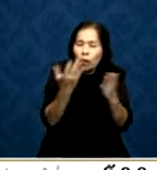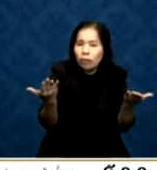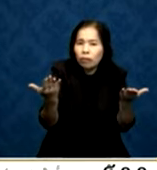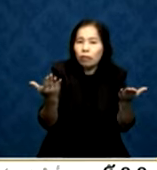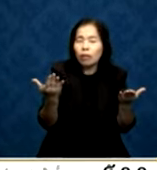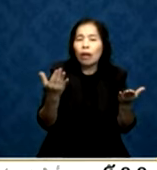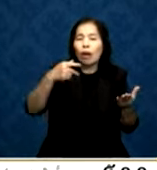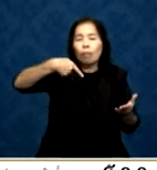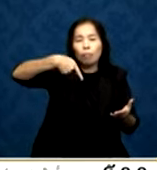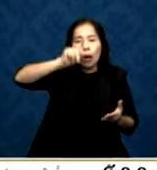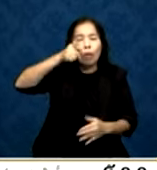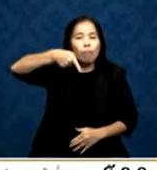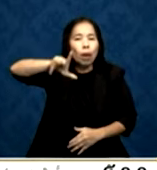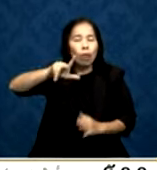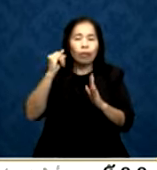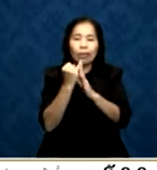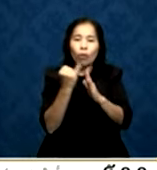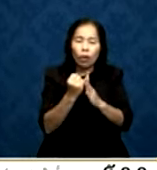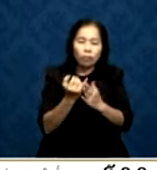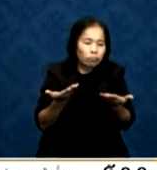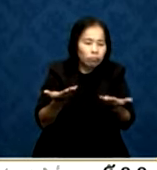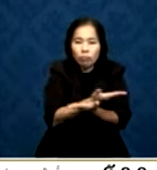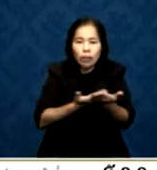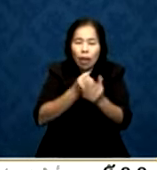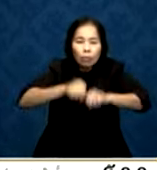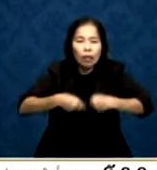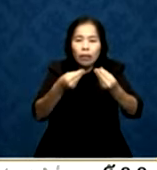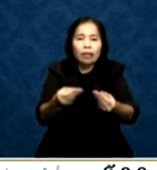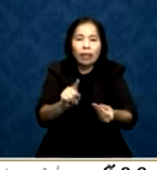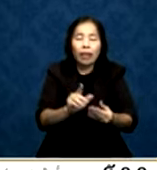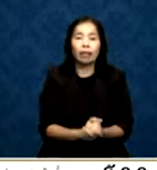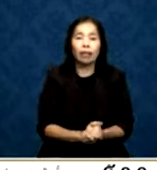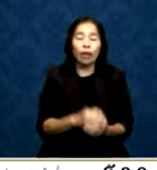งหวดพิจารณาอยางไรครัท่ประทานถามว่าช่งเวลาน้ำท่วม